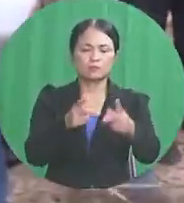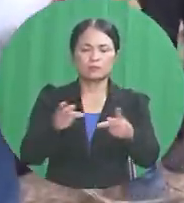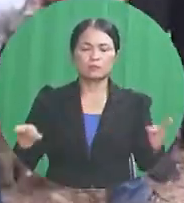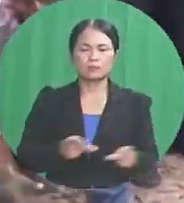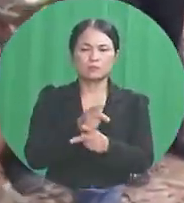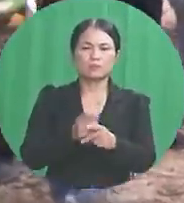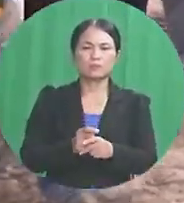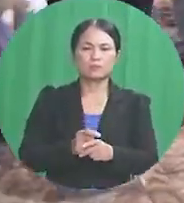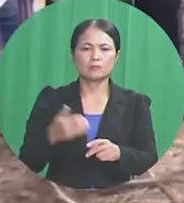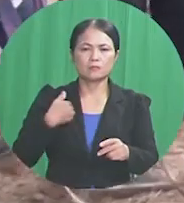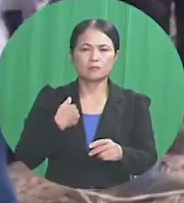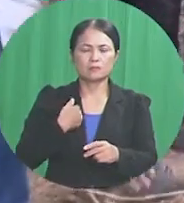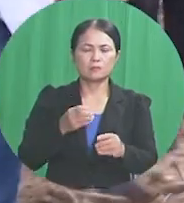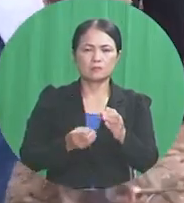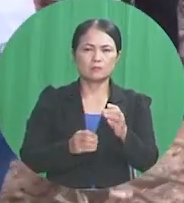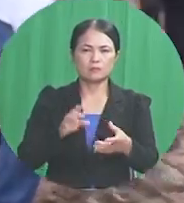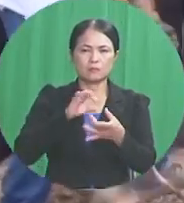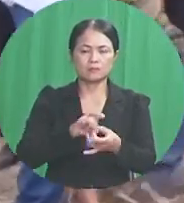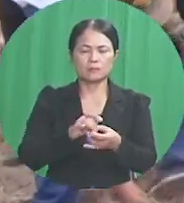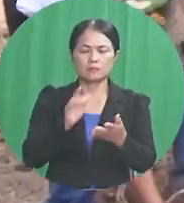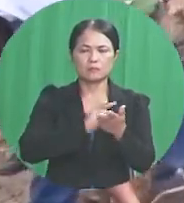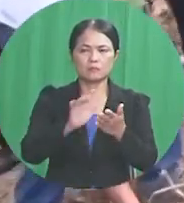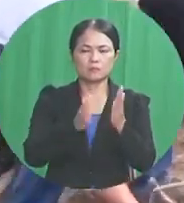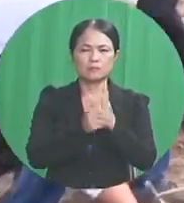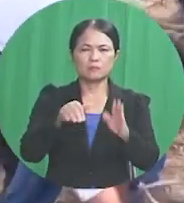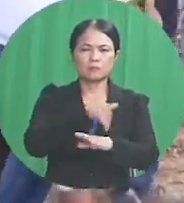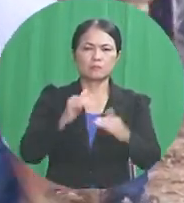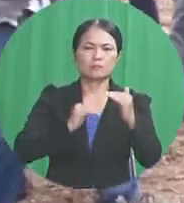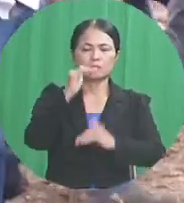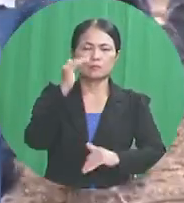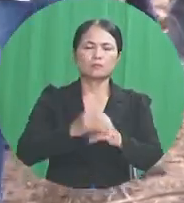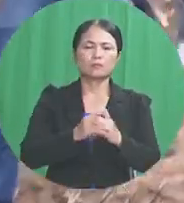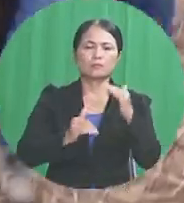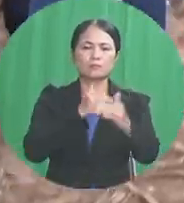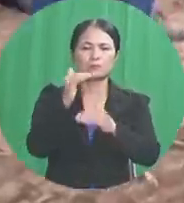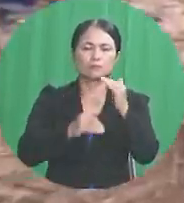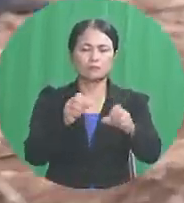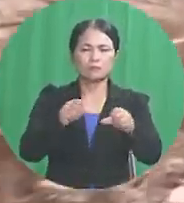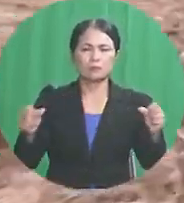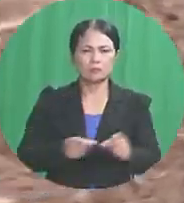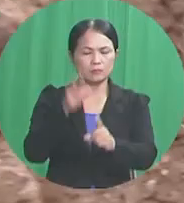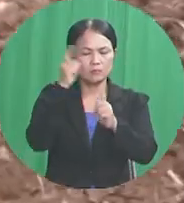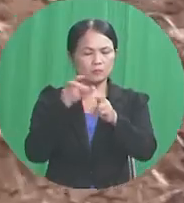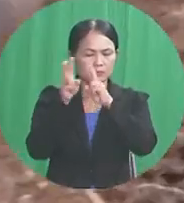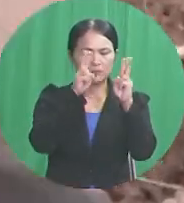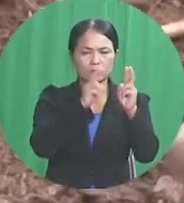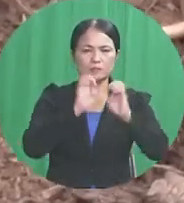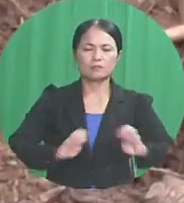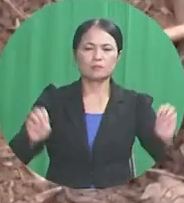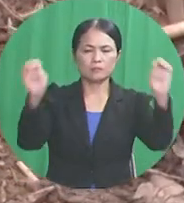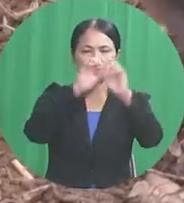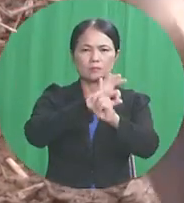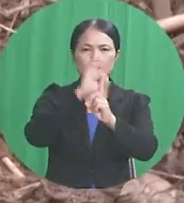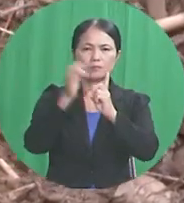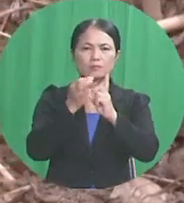ะเกียมสะได้เมียนปูชื่อประนัดหนึ่งเมียนดำไลเศรษฐกิจปู่อภิวัตเจดมอนโกลดาวติสจอทอมจิตบาป